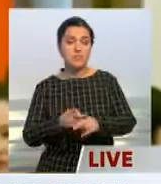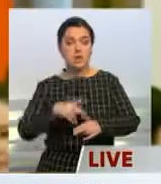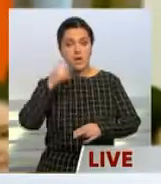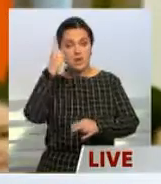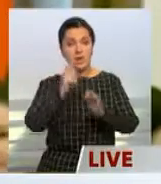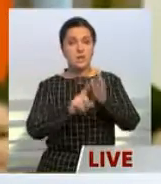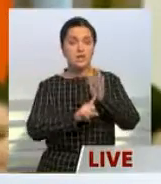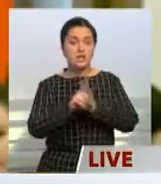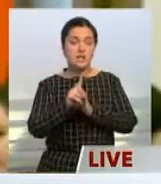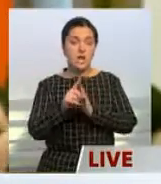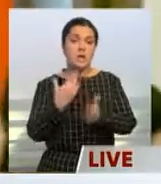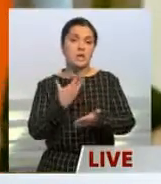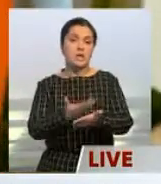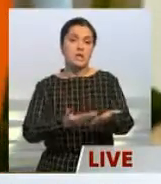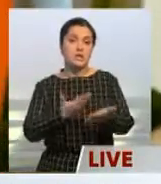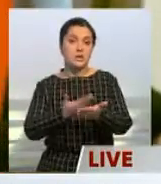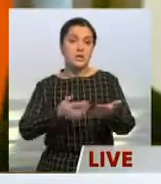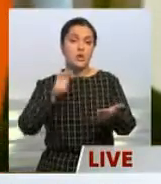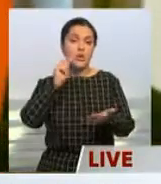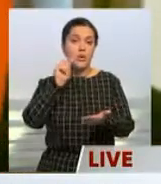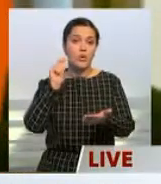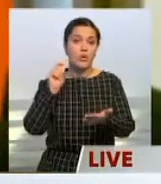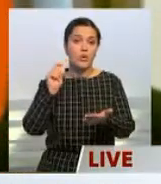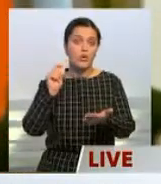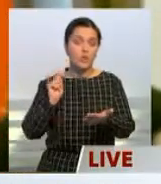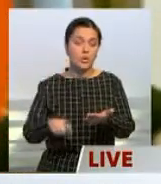начать доносить в Украине о